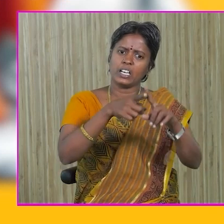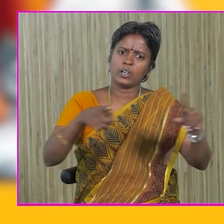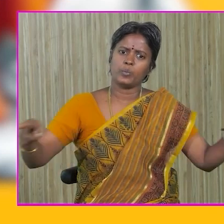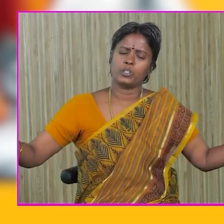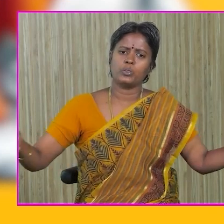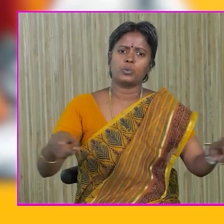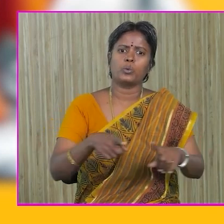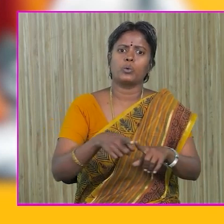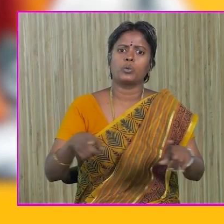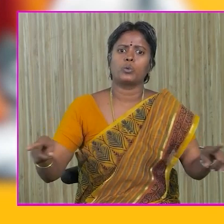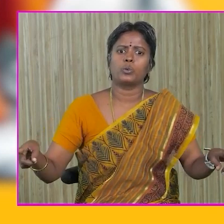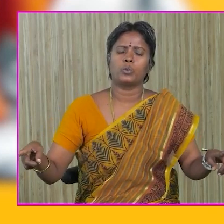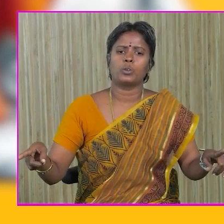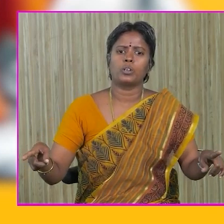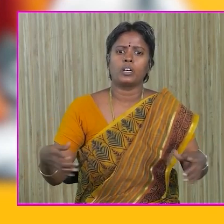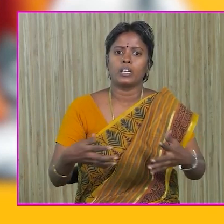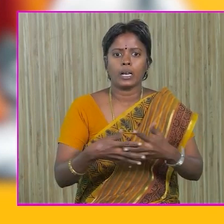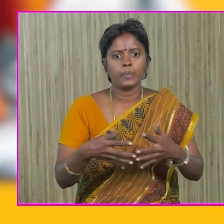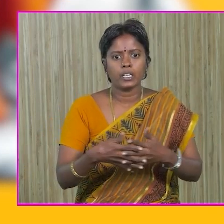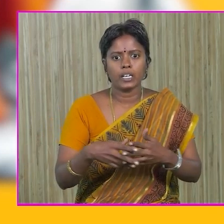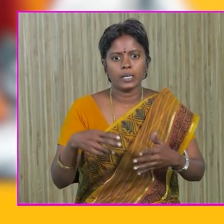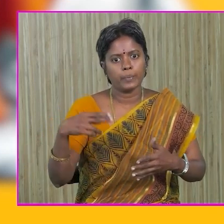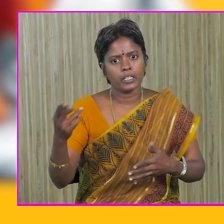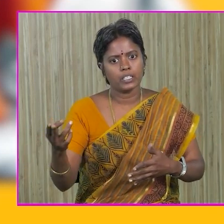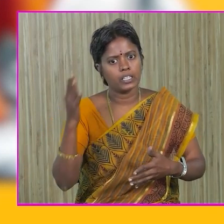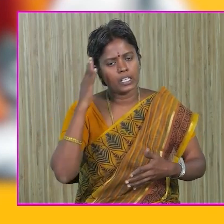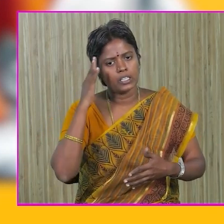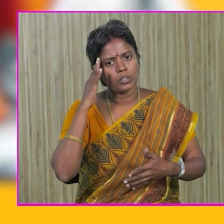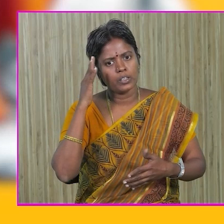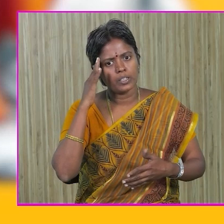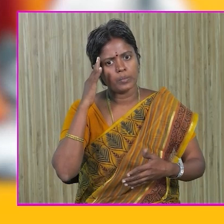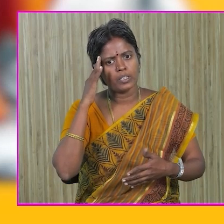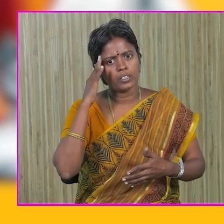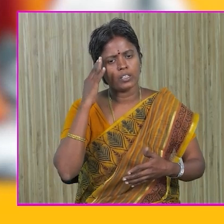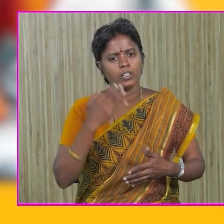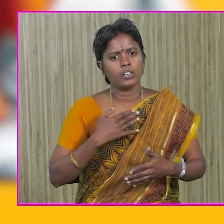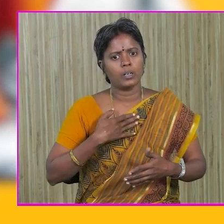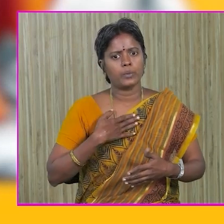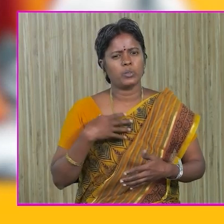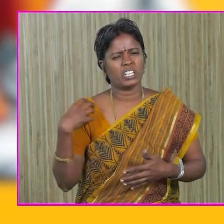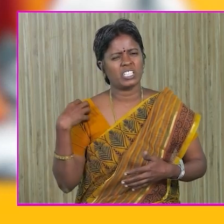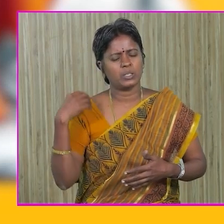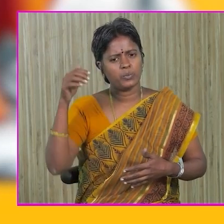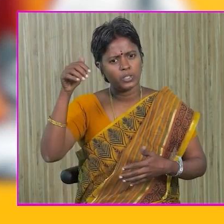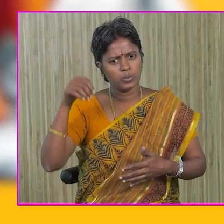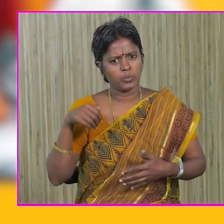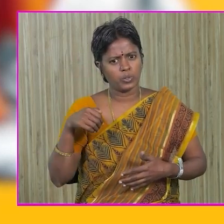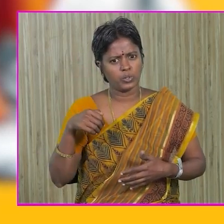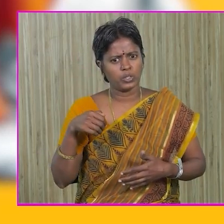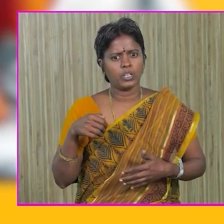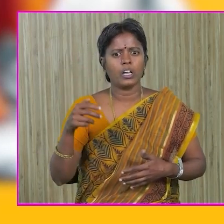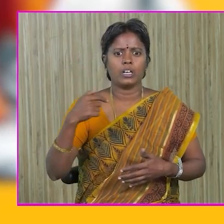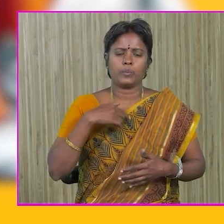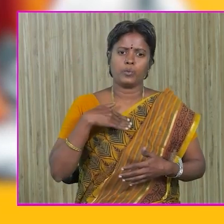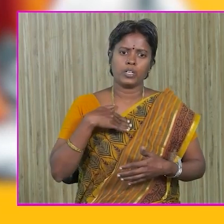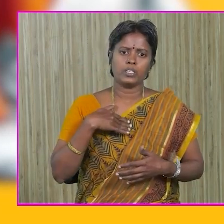கோல். நண்பர்களை பற்றி தெரிந்து கொள்ள வேண்டுமானால் நமக்கு ஒரு துன்பம் வரும்போது நமக்கு உடன் இருப்பவர்கள்